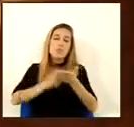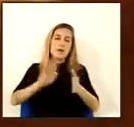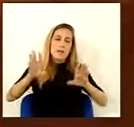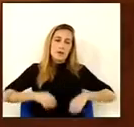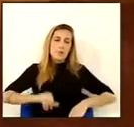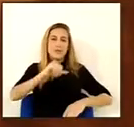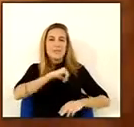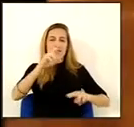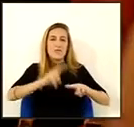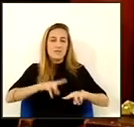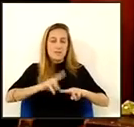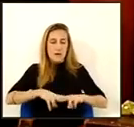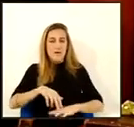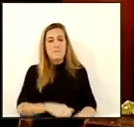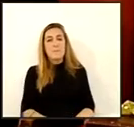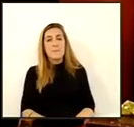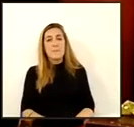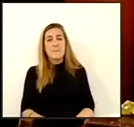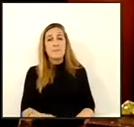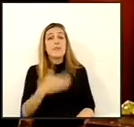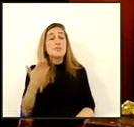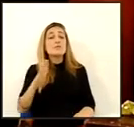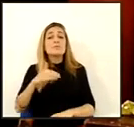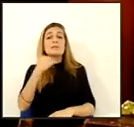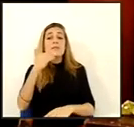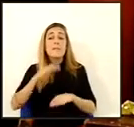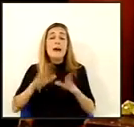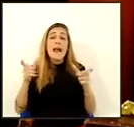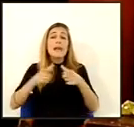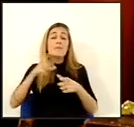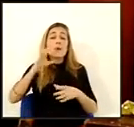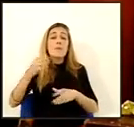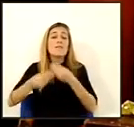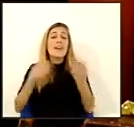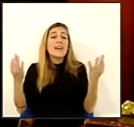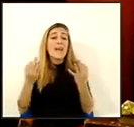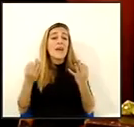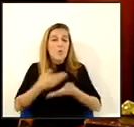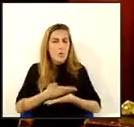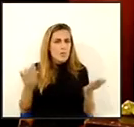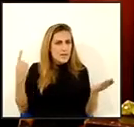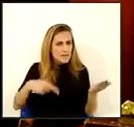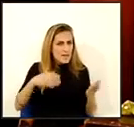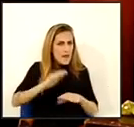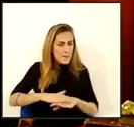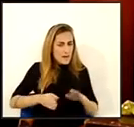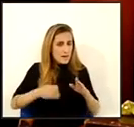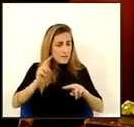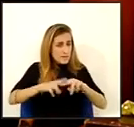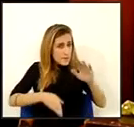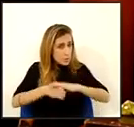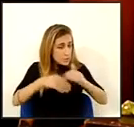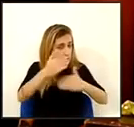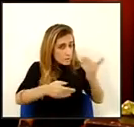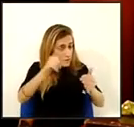una de les nostres ciutats i comarques. Quines perspectives té de l'equip de govern? Tenen confiança en que el festival continuarà?